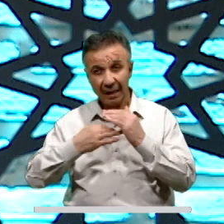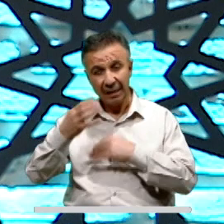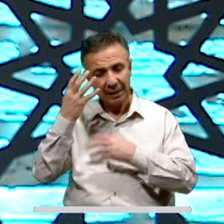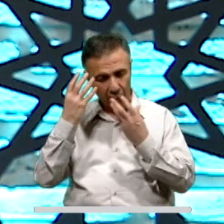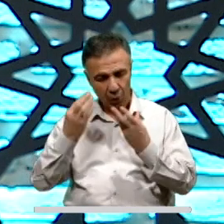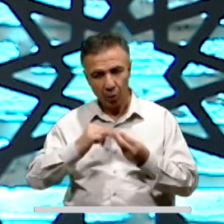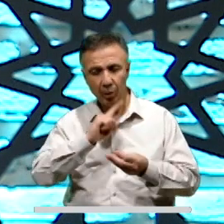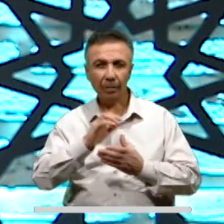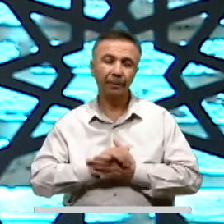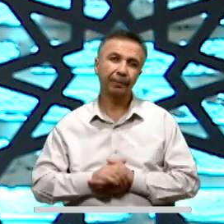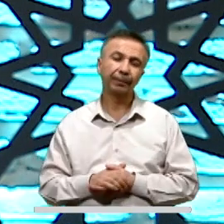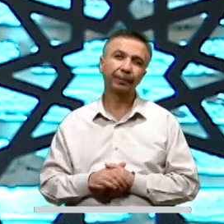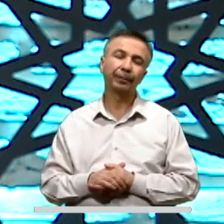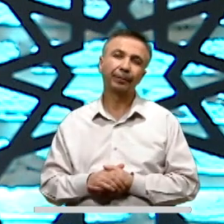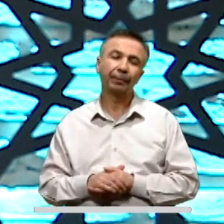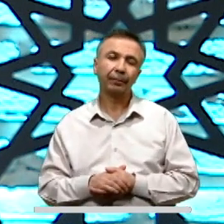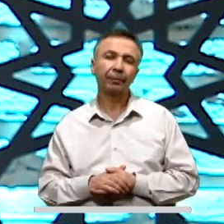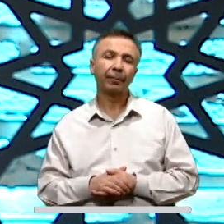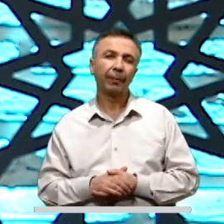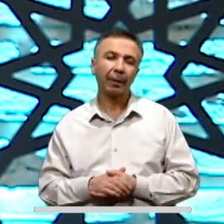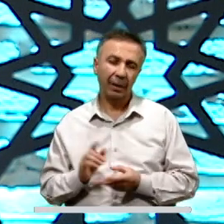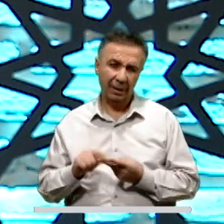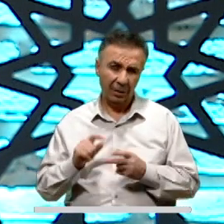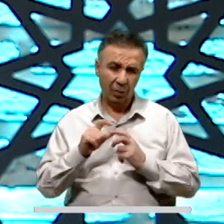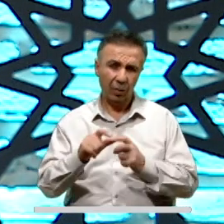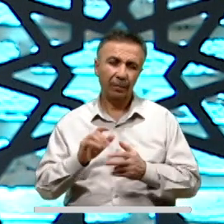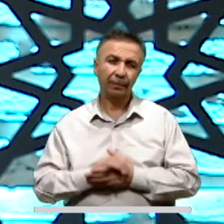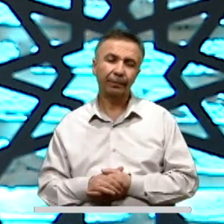öğreneceğim. Soralım inşallah. Diğer soru nedir Adnan Bey?